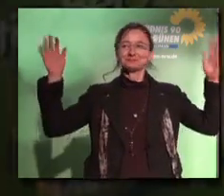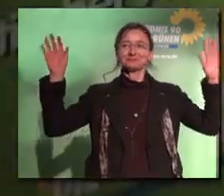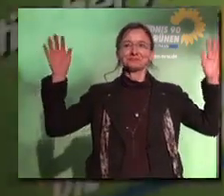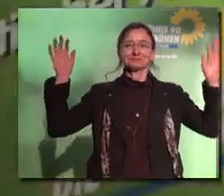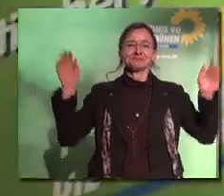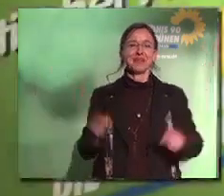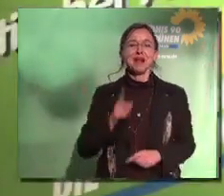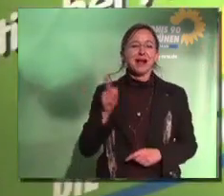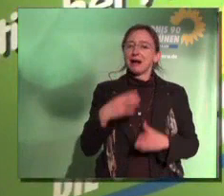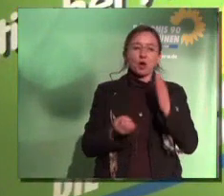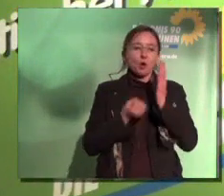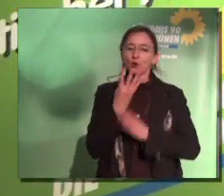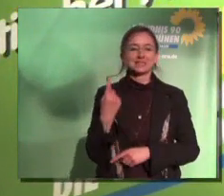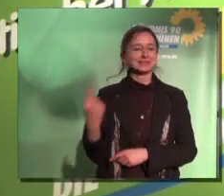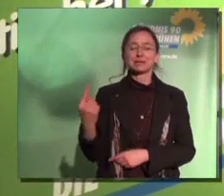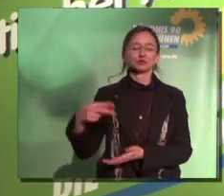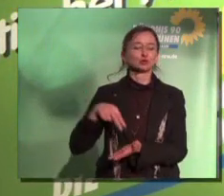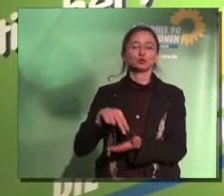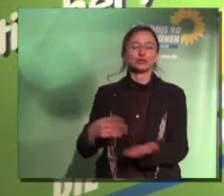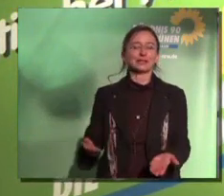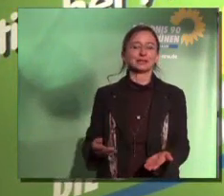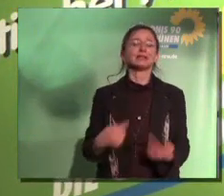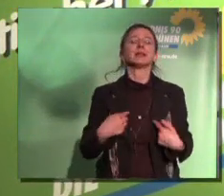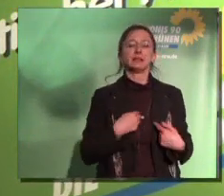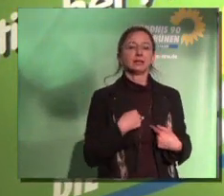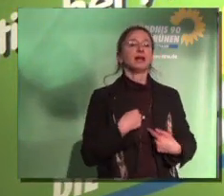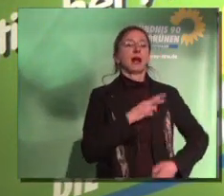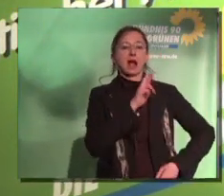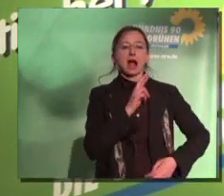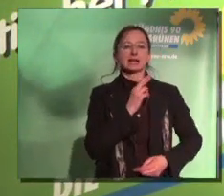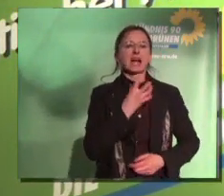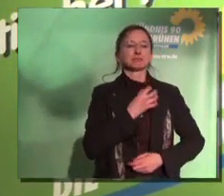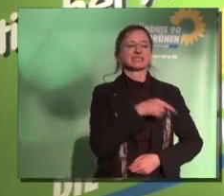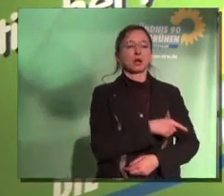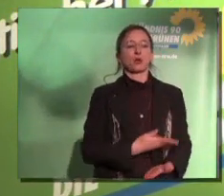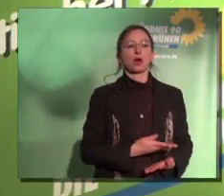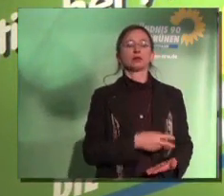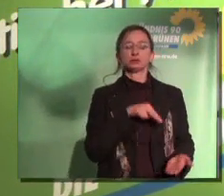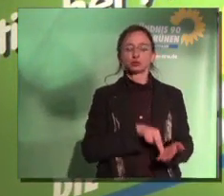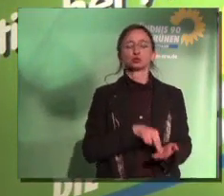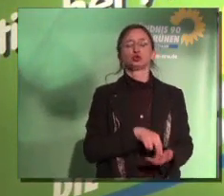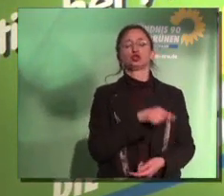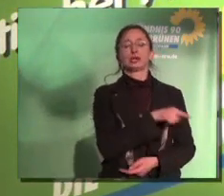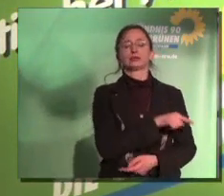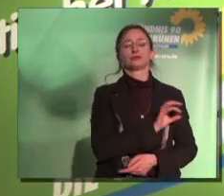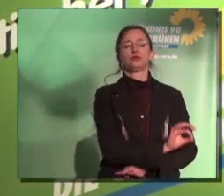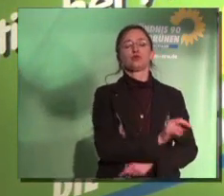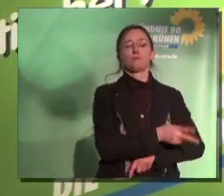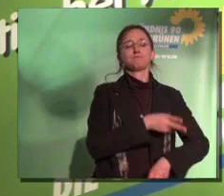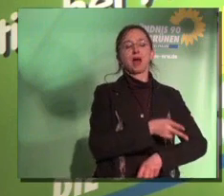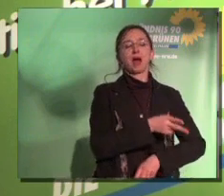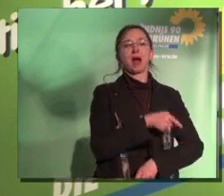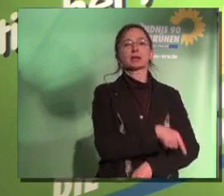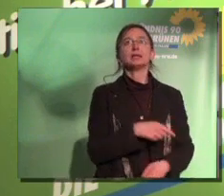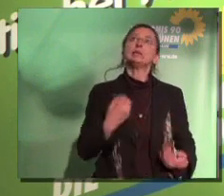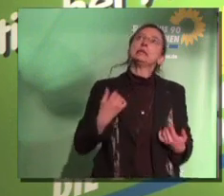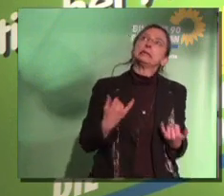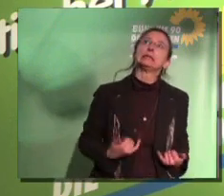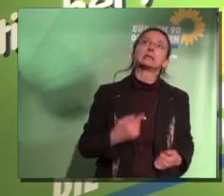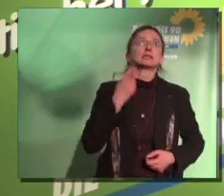Aber nicht Rösler ist zuständig, sondern Ramsauer für die Bahn. So, momentan haben wir ja wieder das Problem, es schneit und es ist